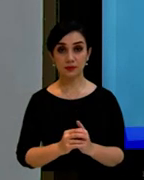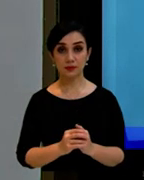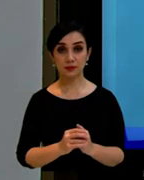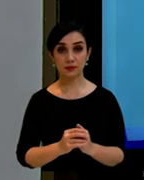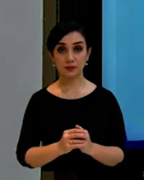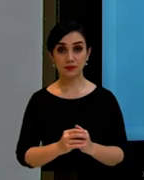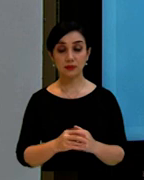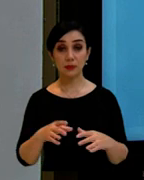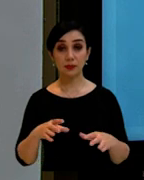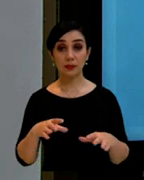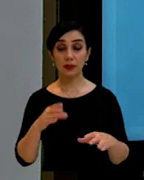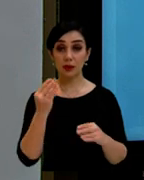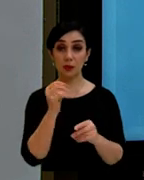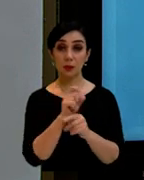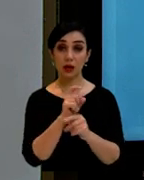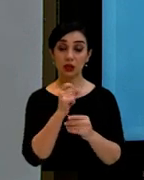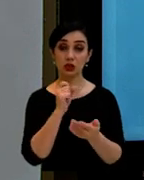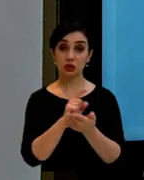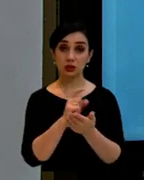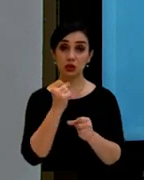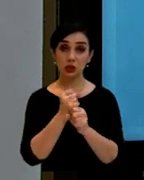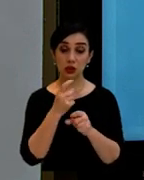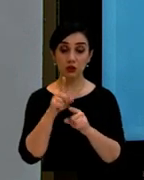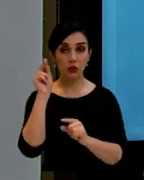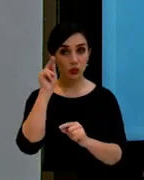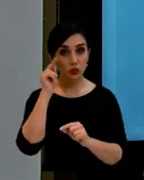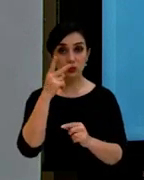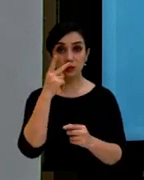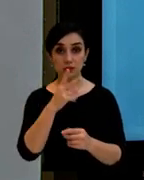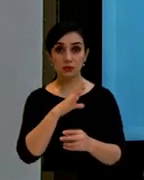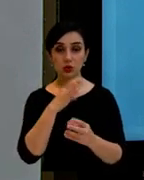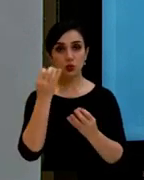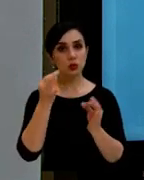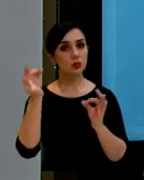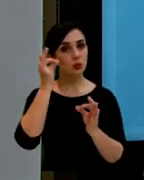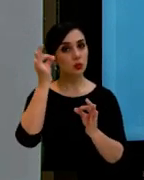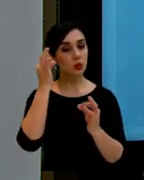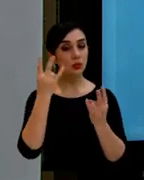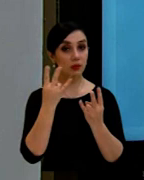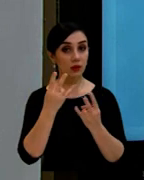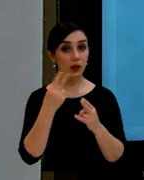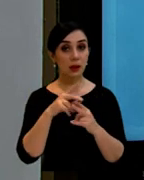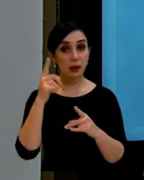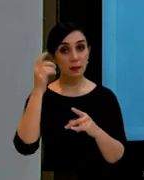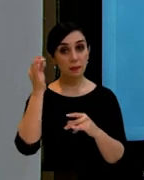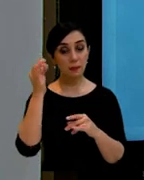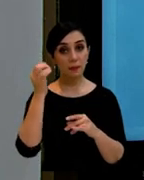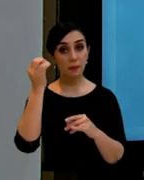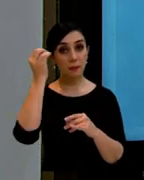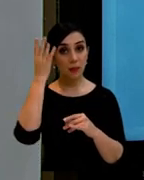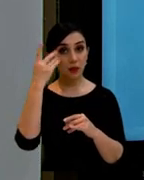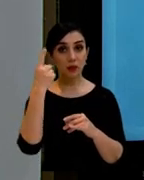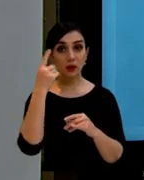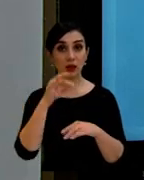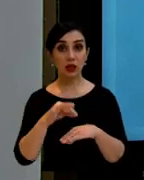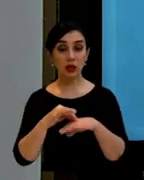Demak, mashq ishlashingiz ham bu o'rganganlaringizni amaliyotda sinashingiz hisoblanadi. Bilimga eltuvchi yagona yo'l